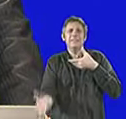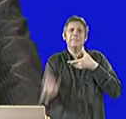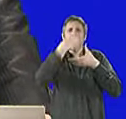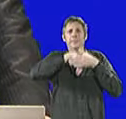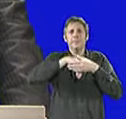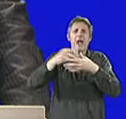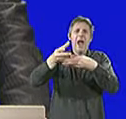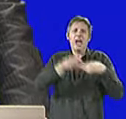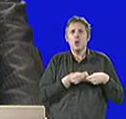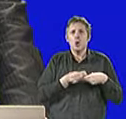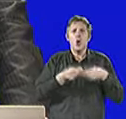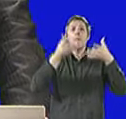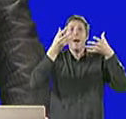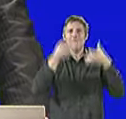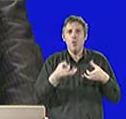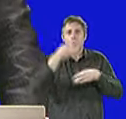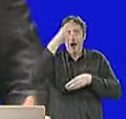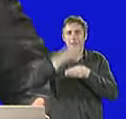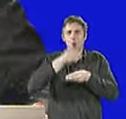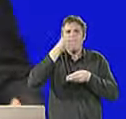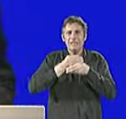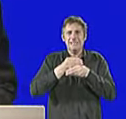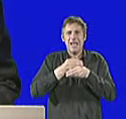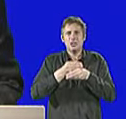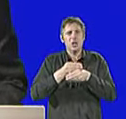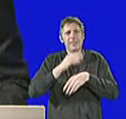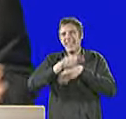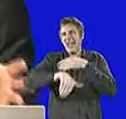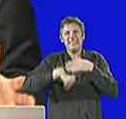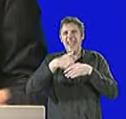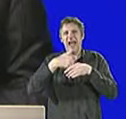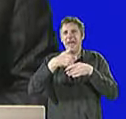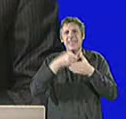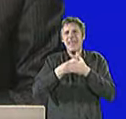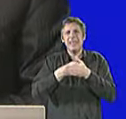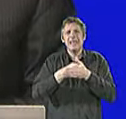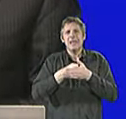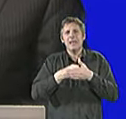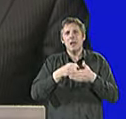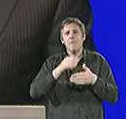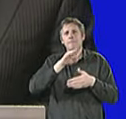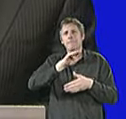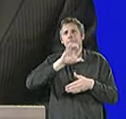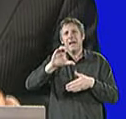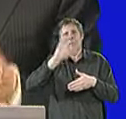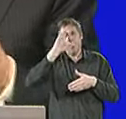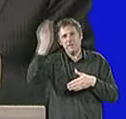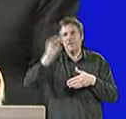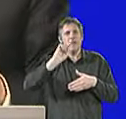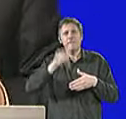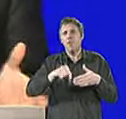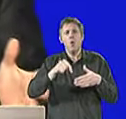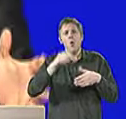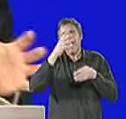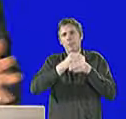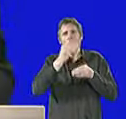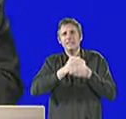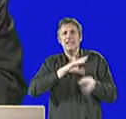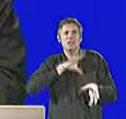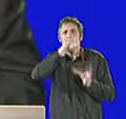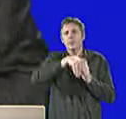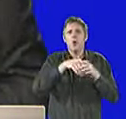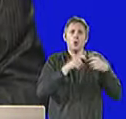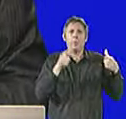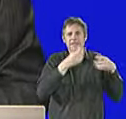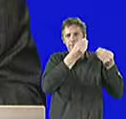veux que l'apprentissage soit obligatoire en dernière année de baccalauréat professionnel. De plus en plus, la formation tout au long